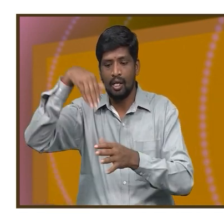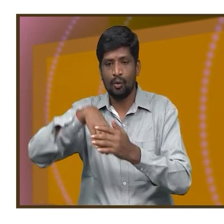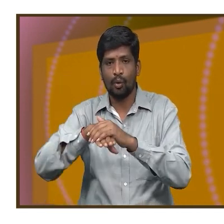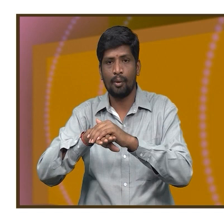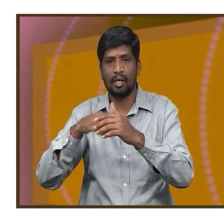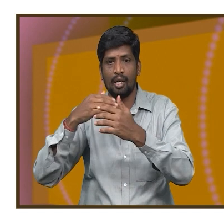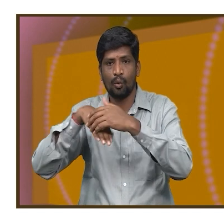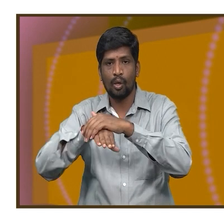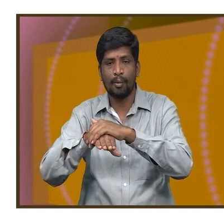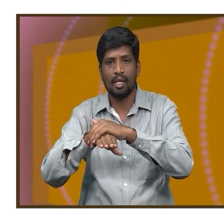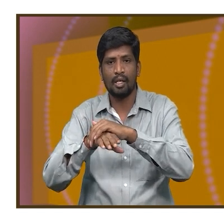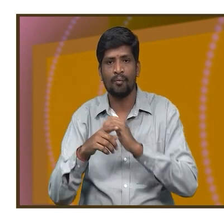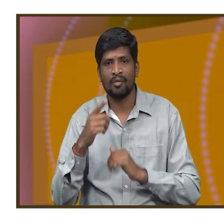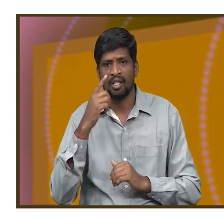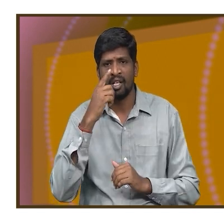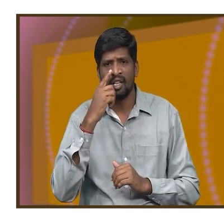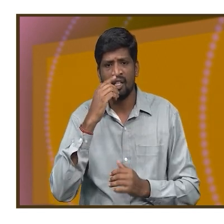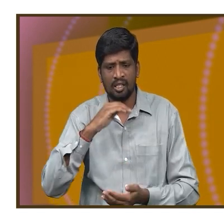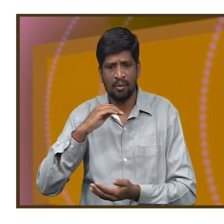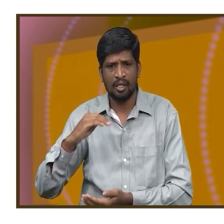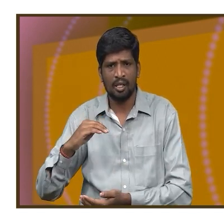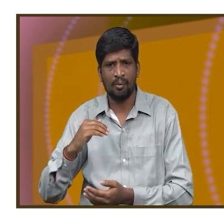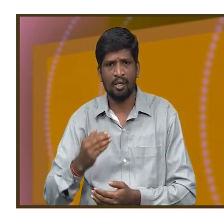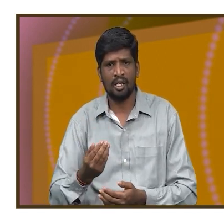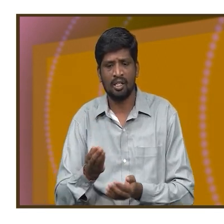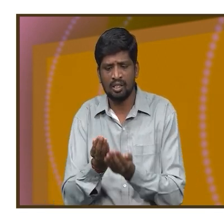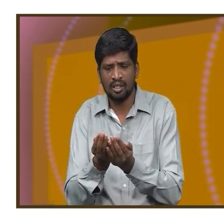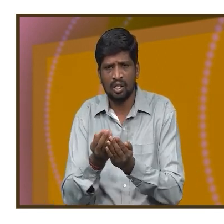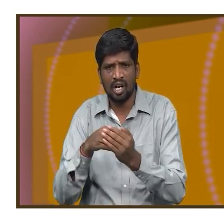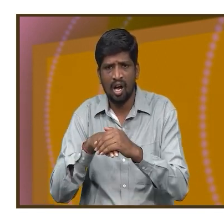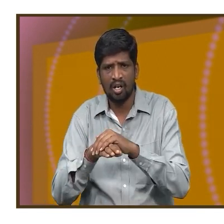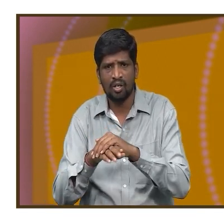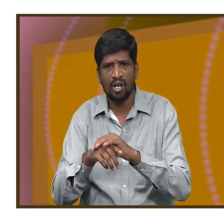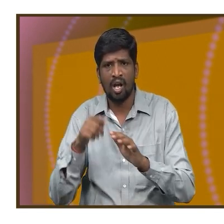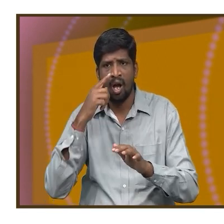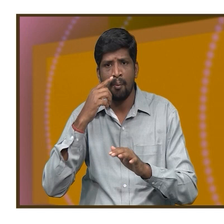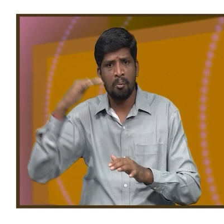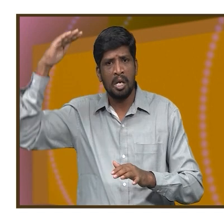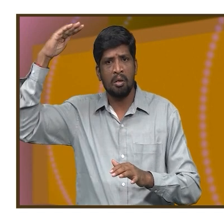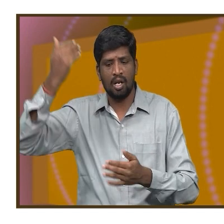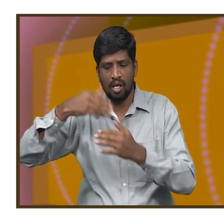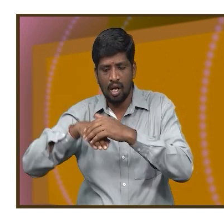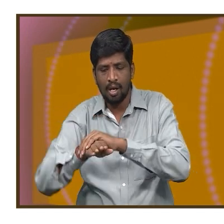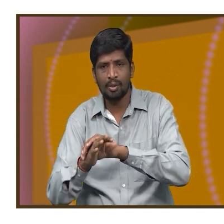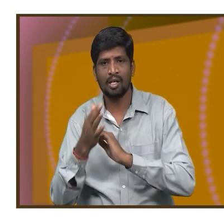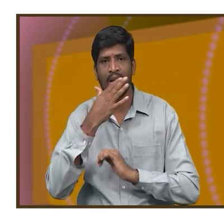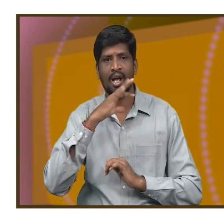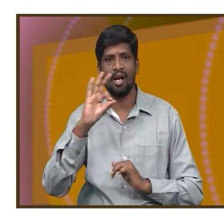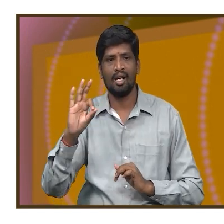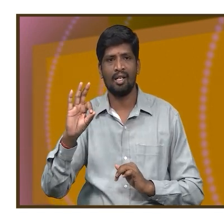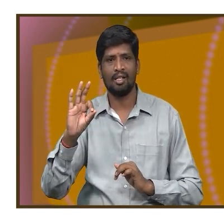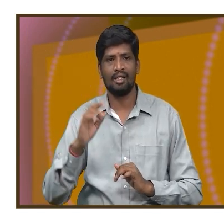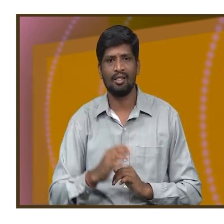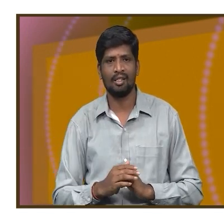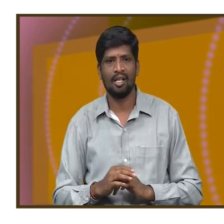ஒரு ஆச்சரியம் என்றால் ஒரு சிறுமி அணியக்கூடிய அந்த சிறிய காலனி அவளுடைய பாதத்திற்கு அழகாக பொருந்துகிறது. உடனே அவள் ரொம்ப